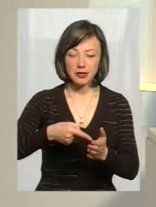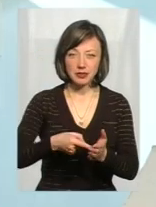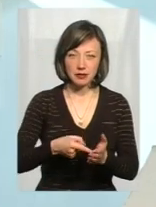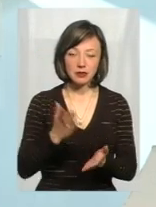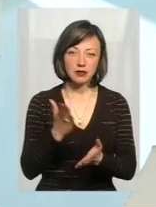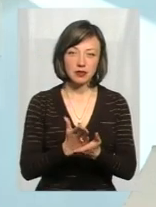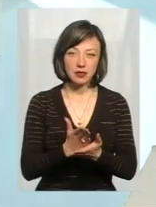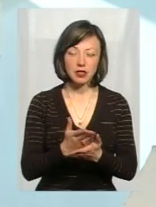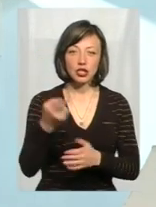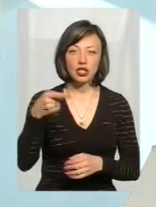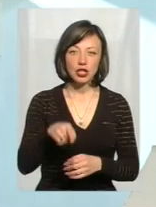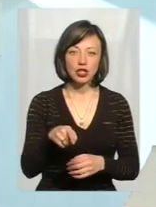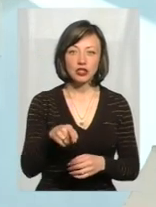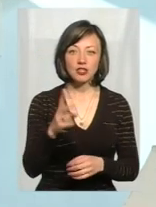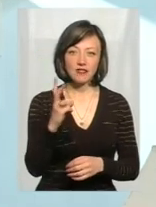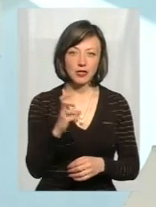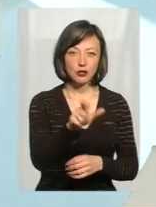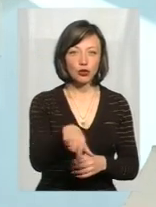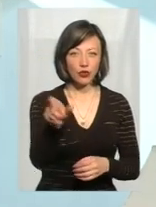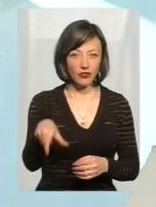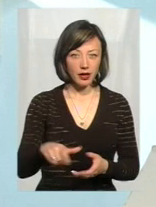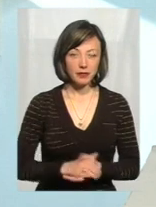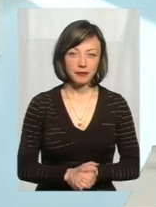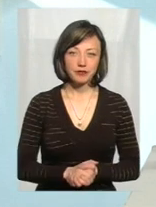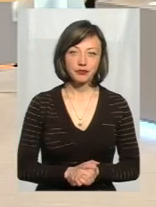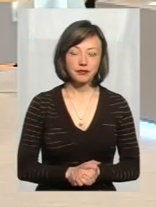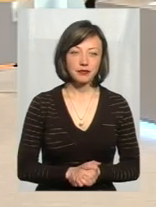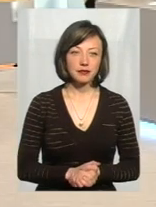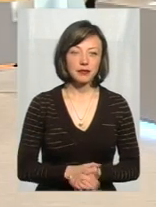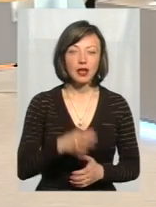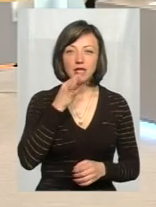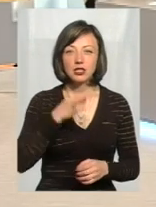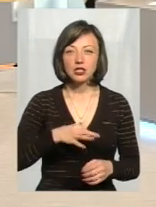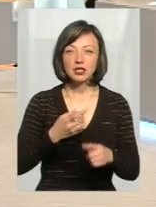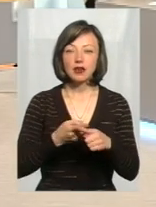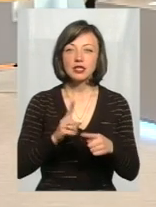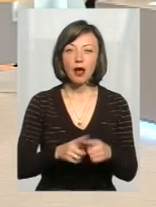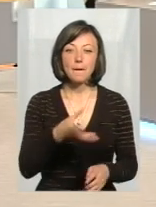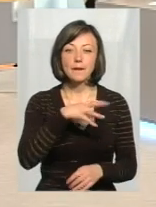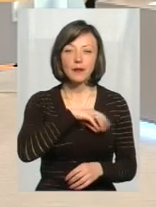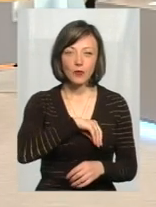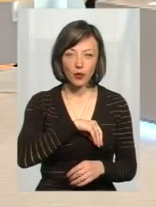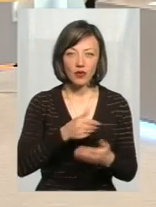Меджибіж становить близько 1200 чоловік. Але скажіть, оця рентабельність